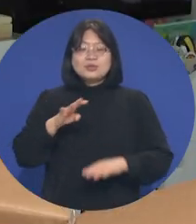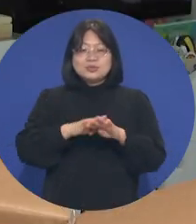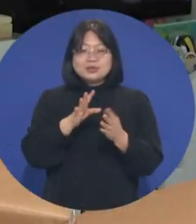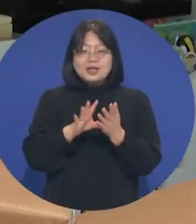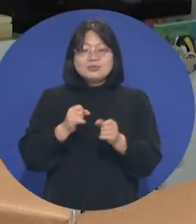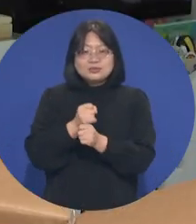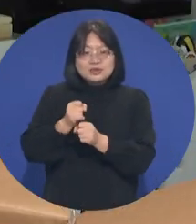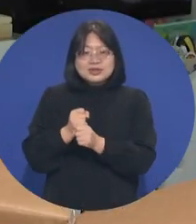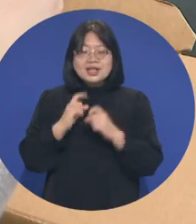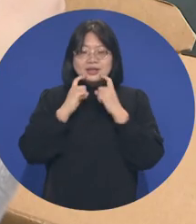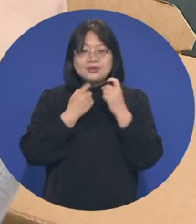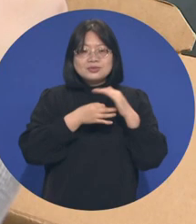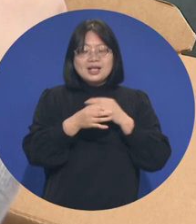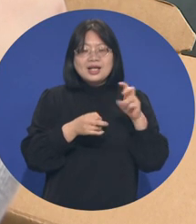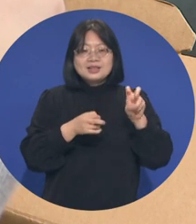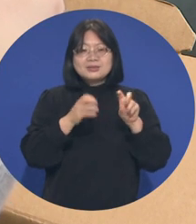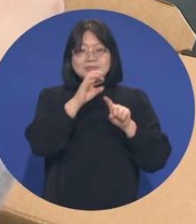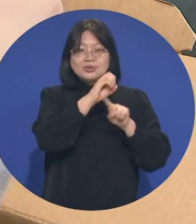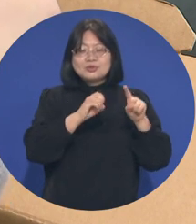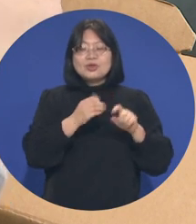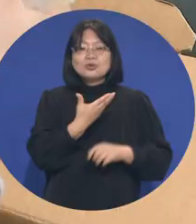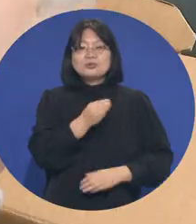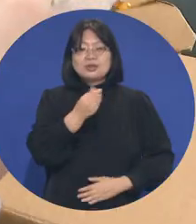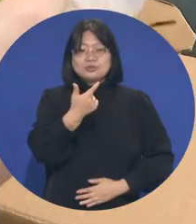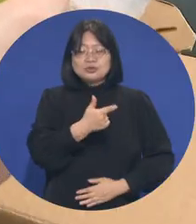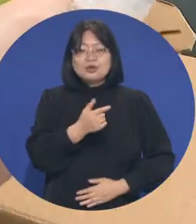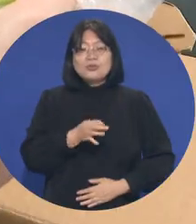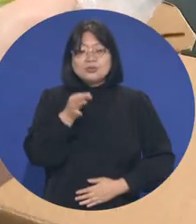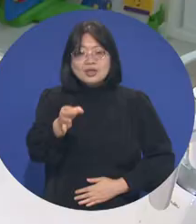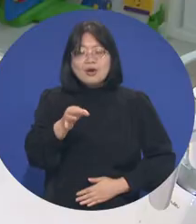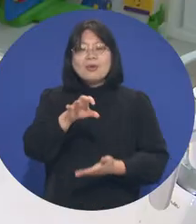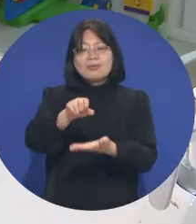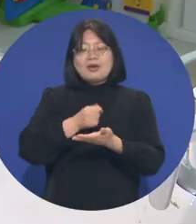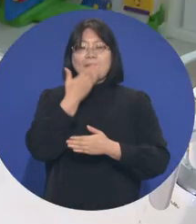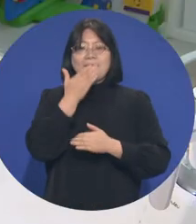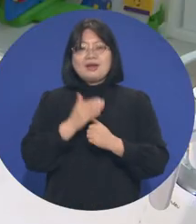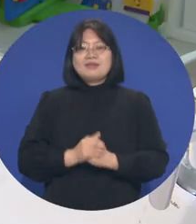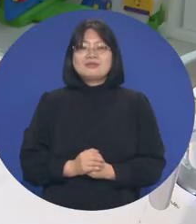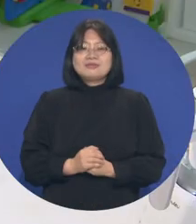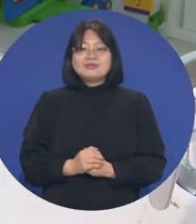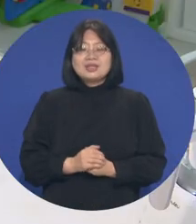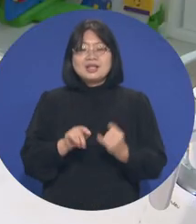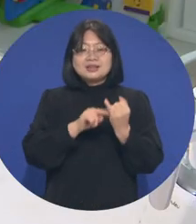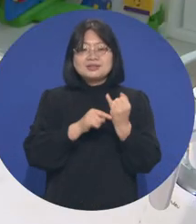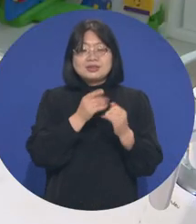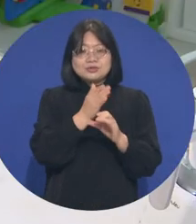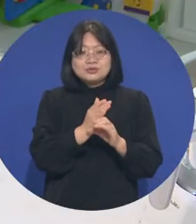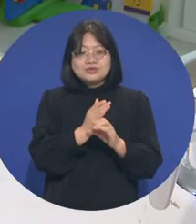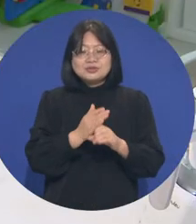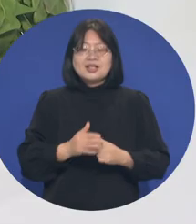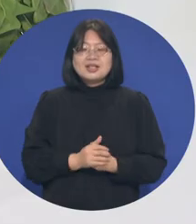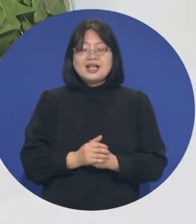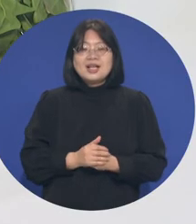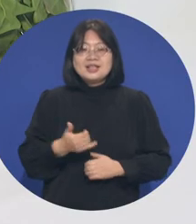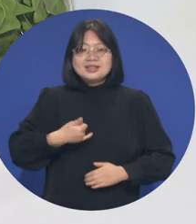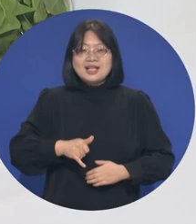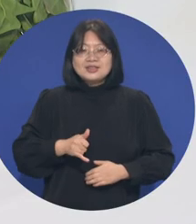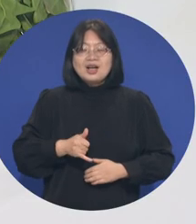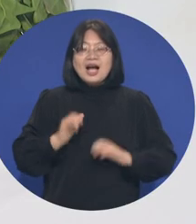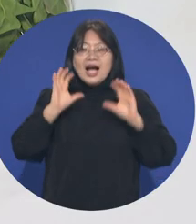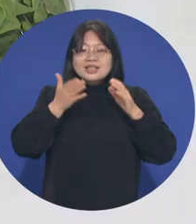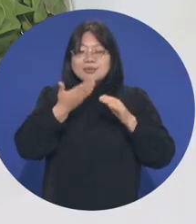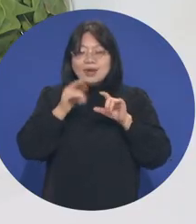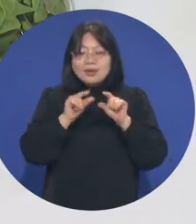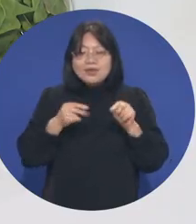꾸러미를 자부담 비용 20% in 9만 6,000원만 내면 받아볼 수 있는데요 임신 중 그리고 아이 이유식 하는